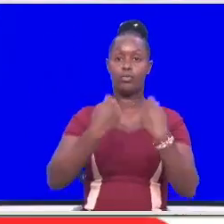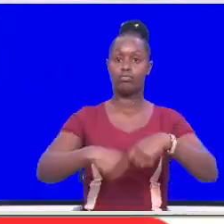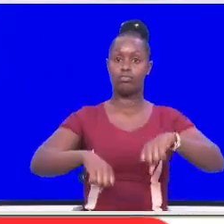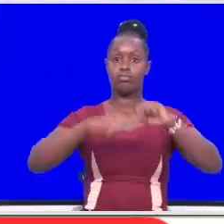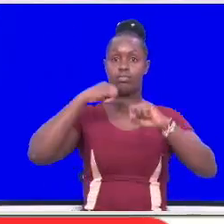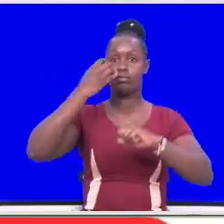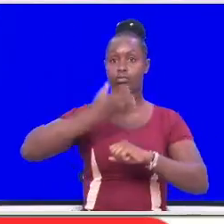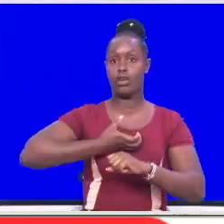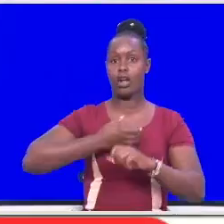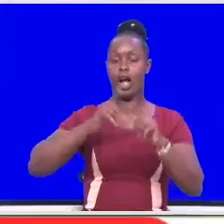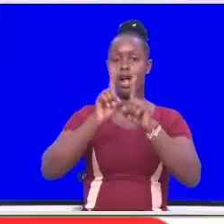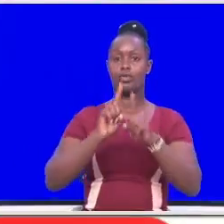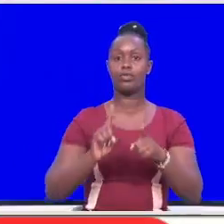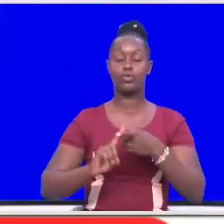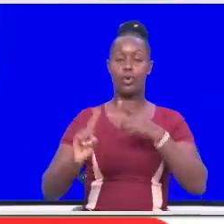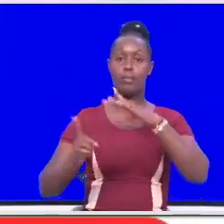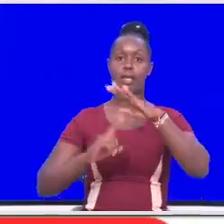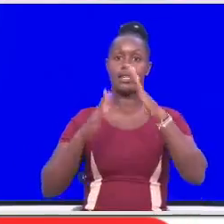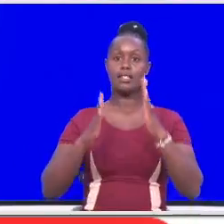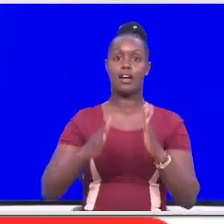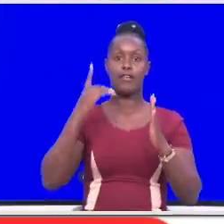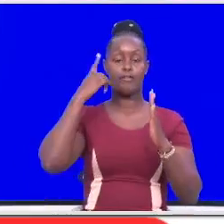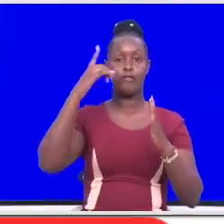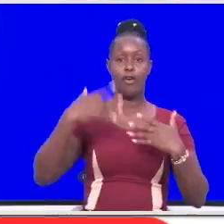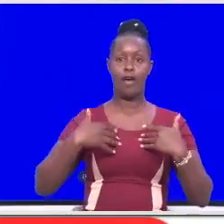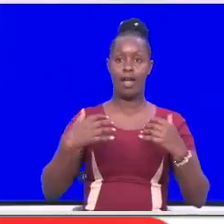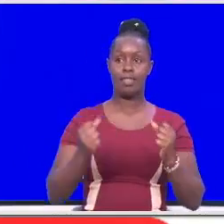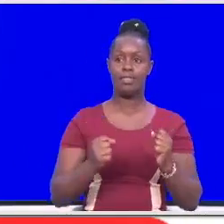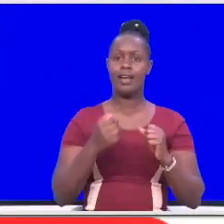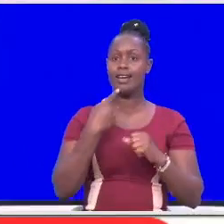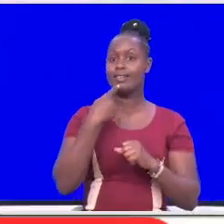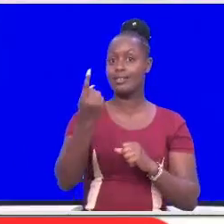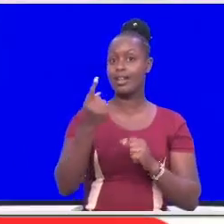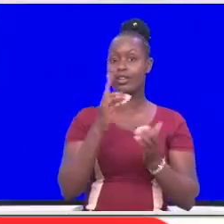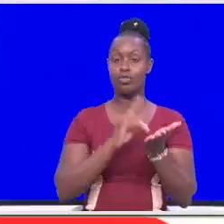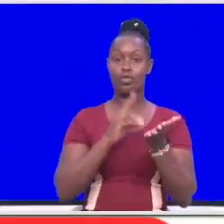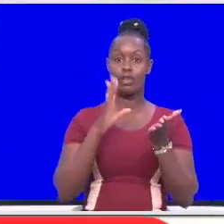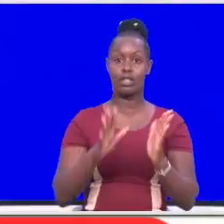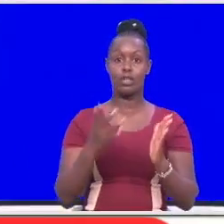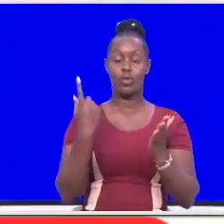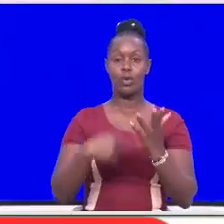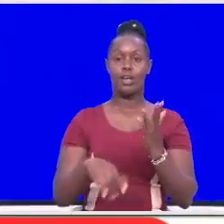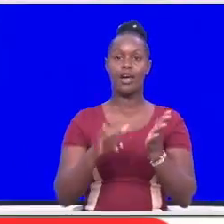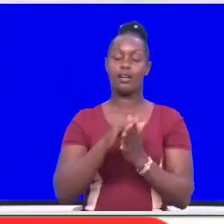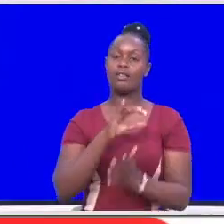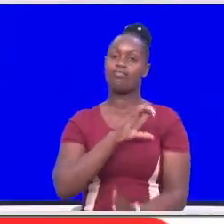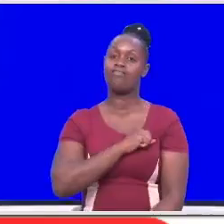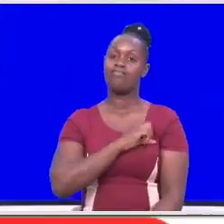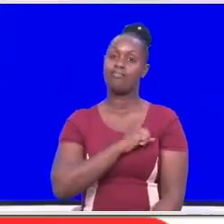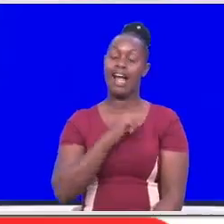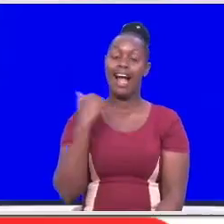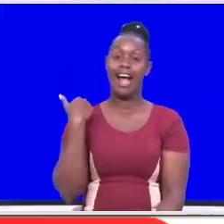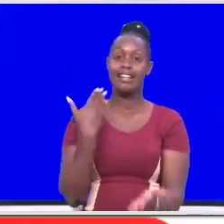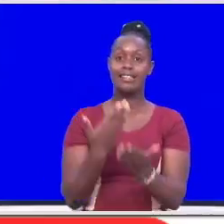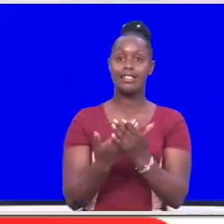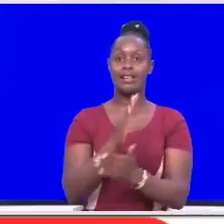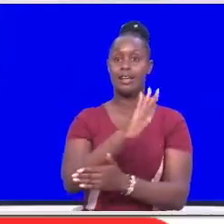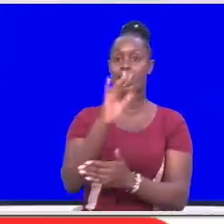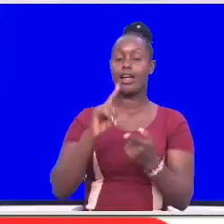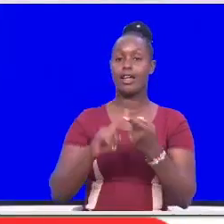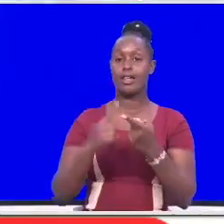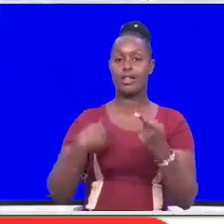waziri wa afya Susan Nakumicha wamerai madaktari kuwa wavumilivu hadi pale matakwa yao